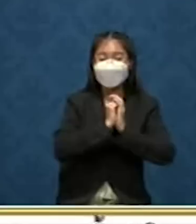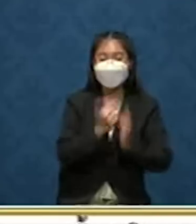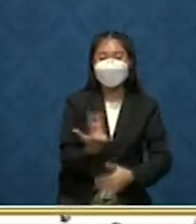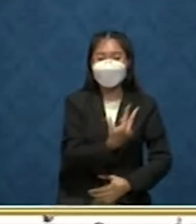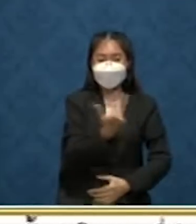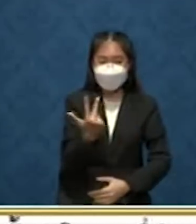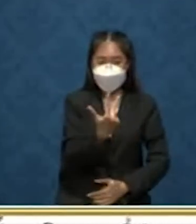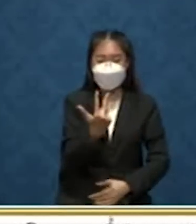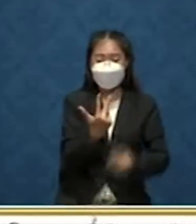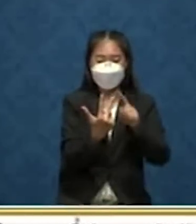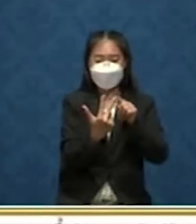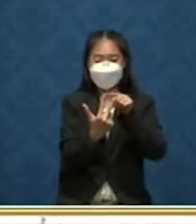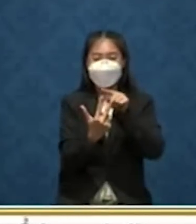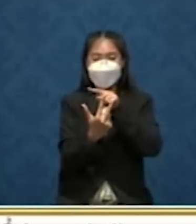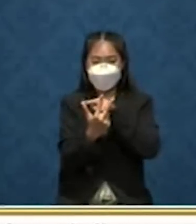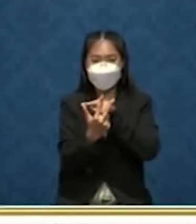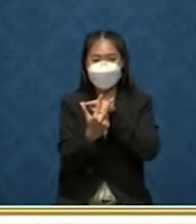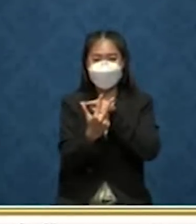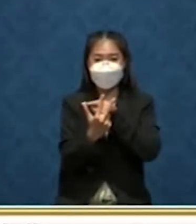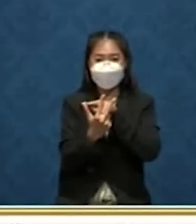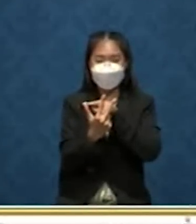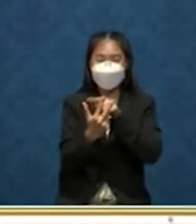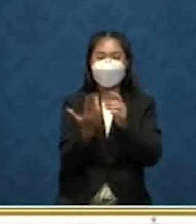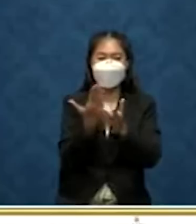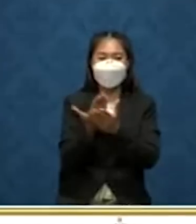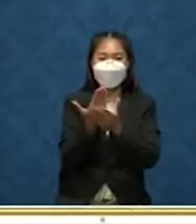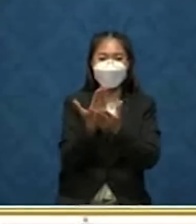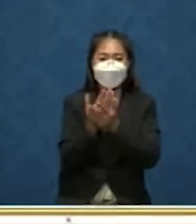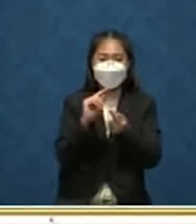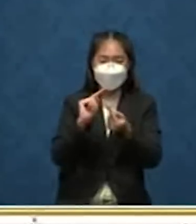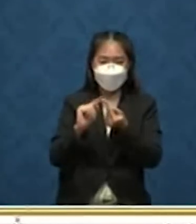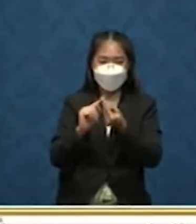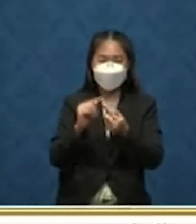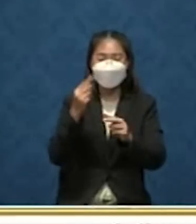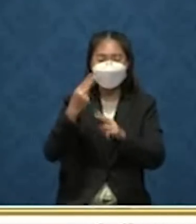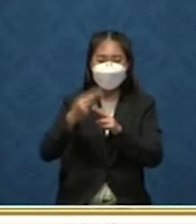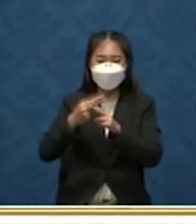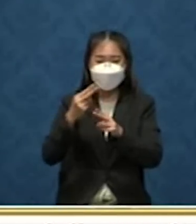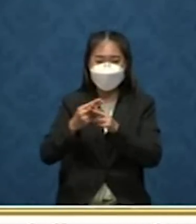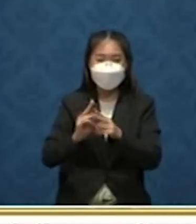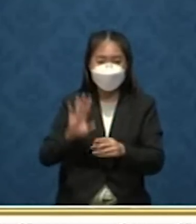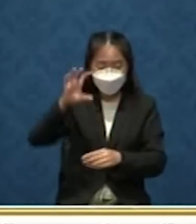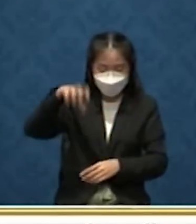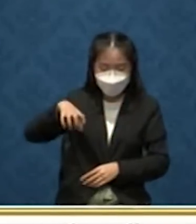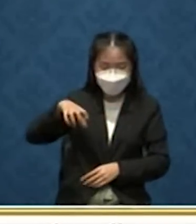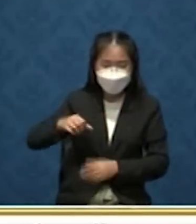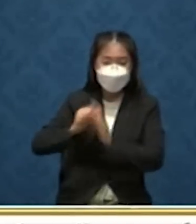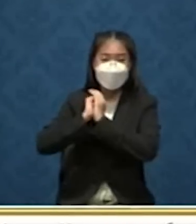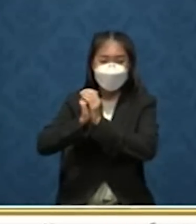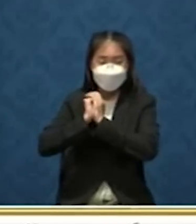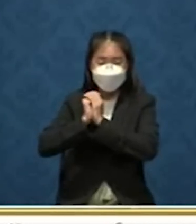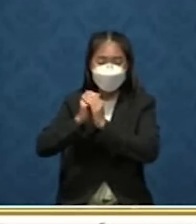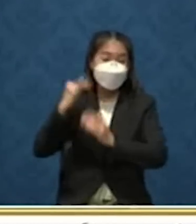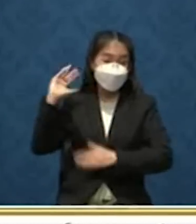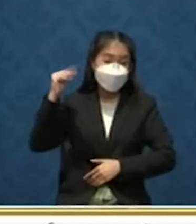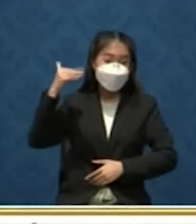มา พลัดเปลี่ยนหมุนเวีน กันถือหนในบริษัท ชื่อชัยหน้า Kingdom International จำกัดต่มาคุ